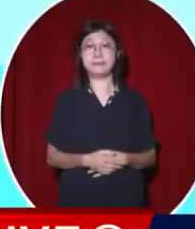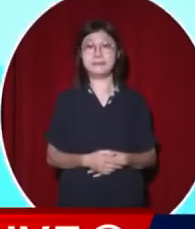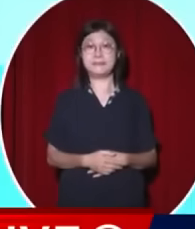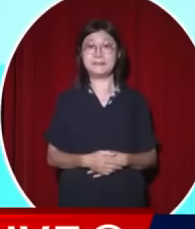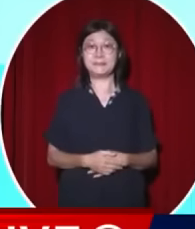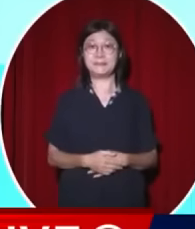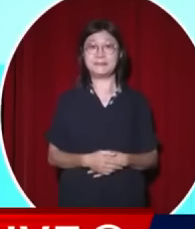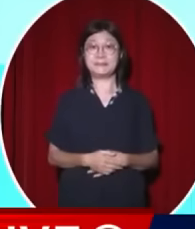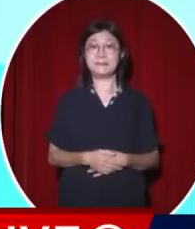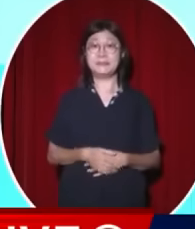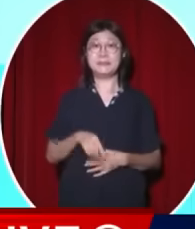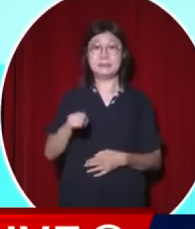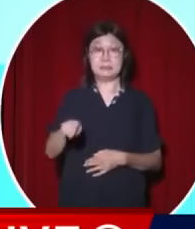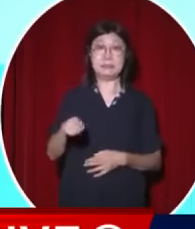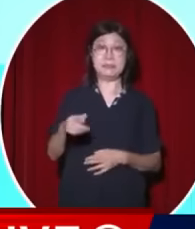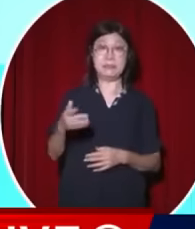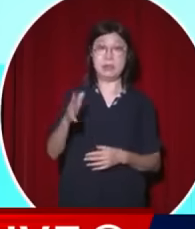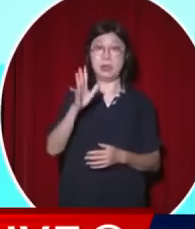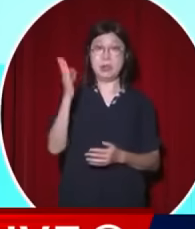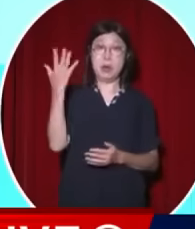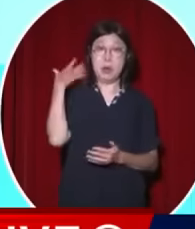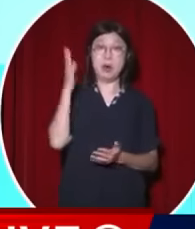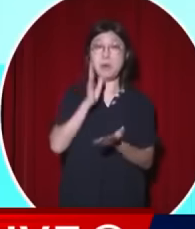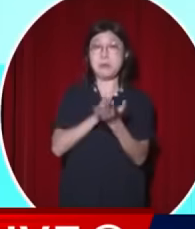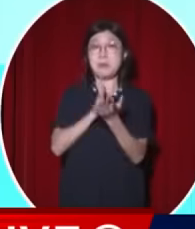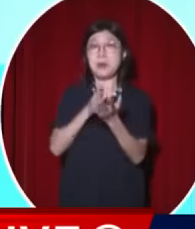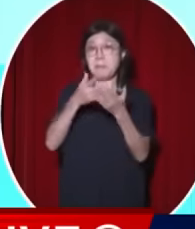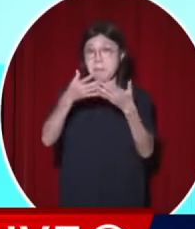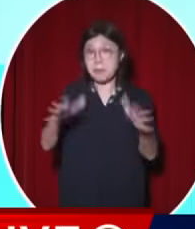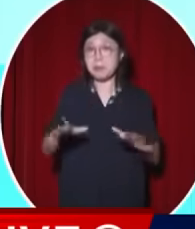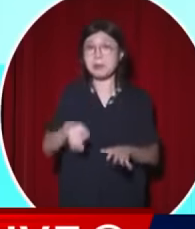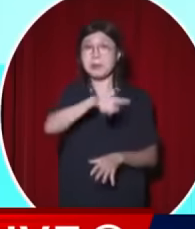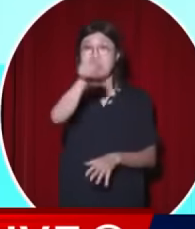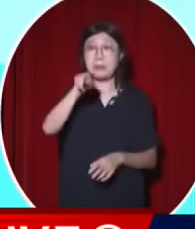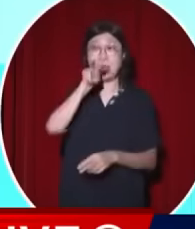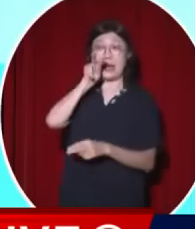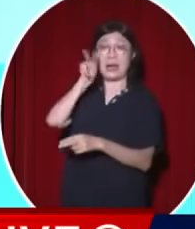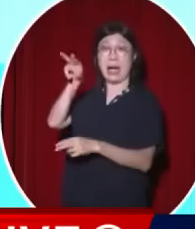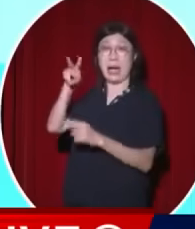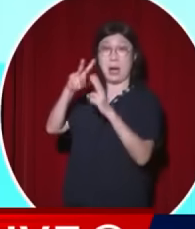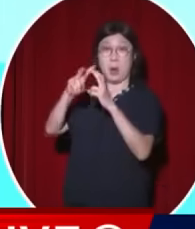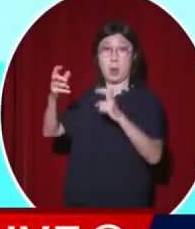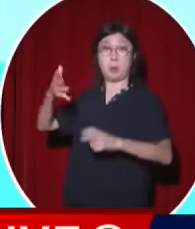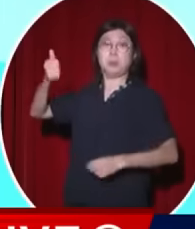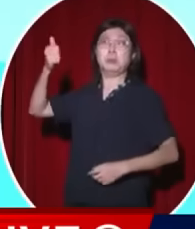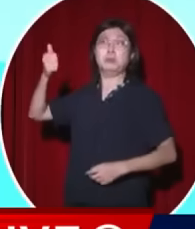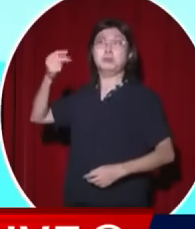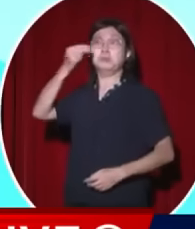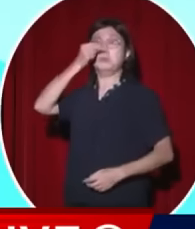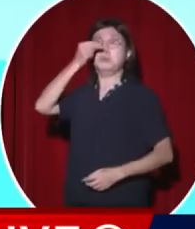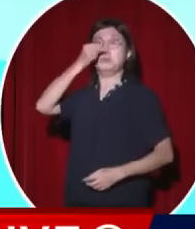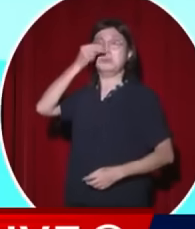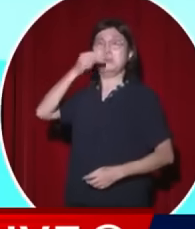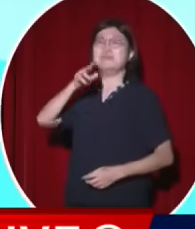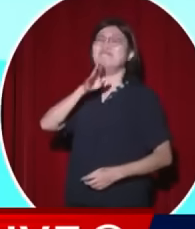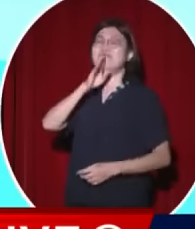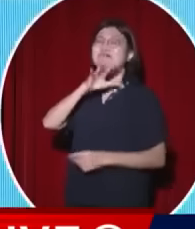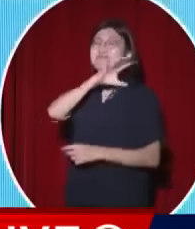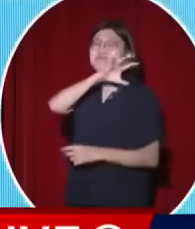他也曾经跟我说过，大家看到的只是郭董他霸气的一面。